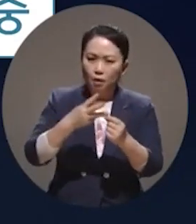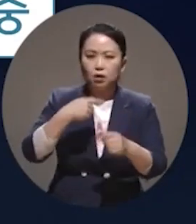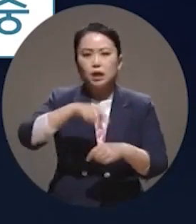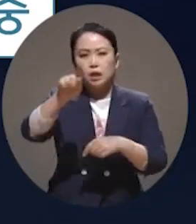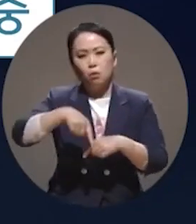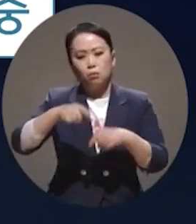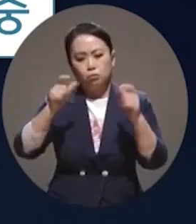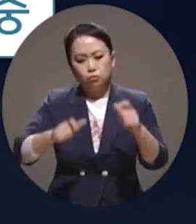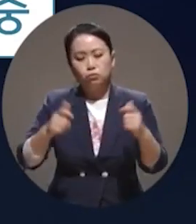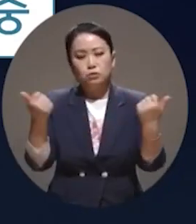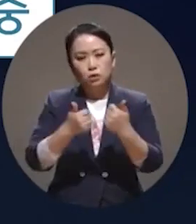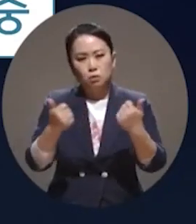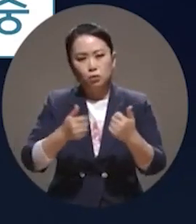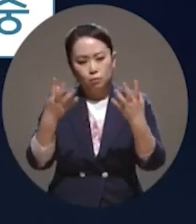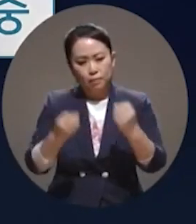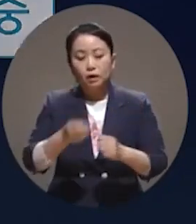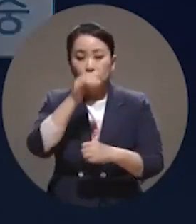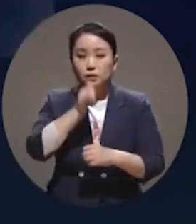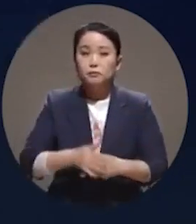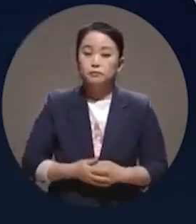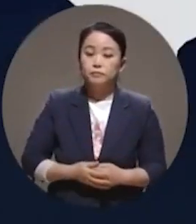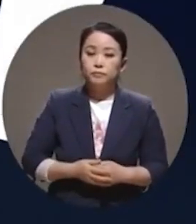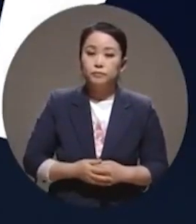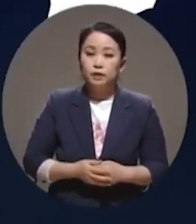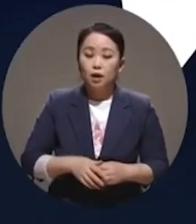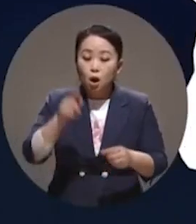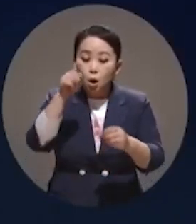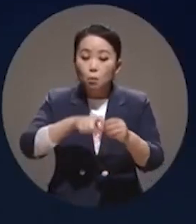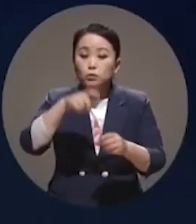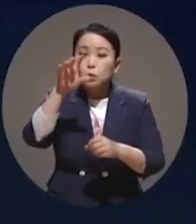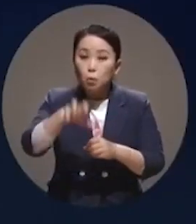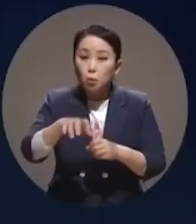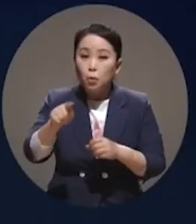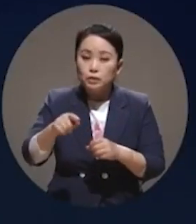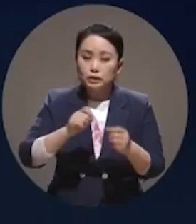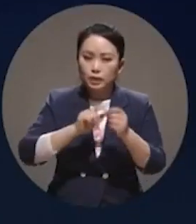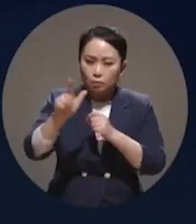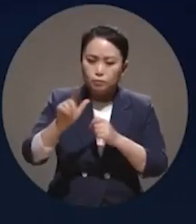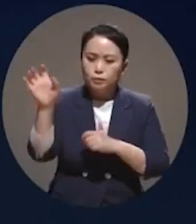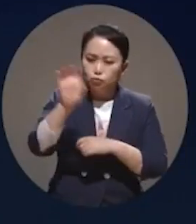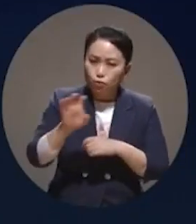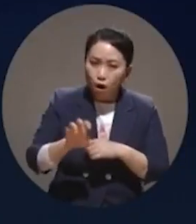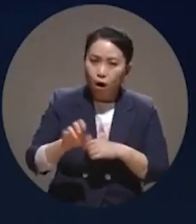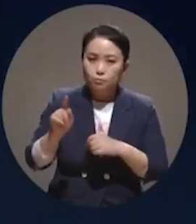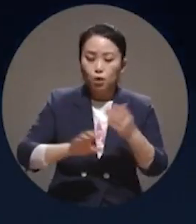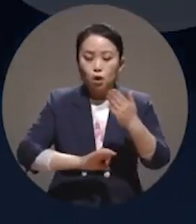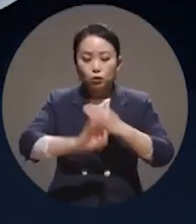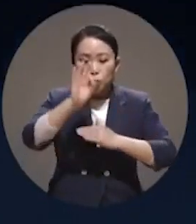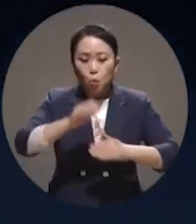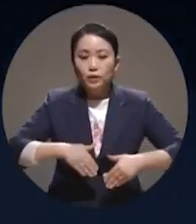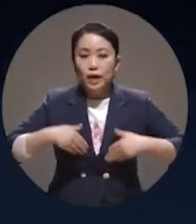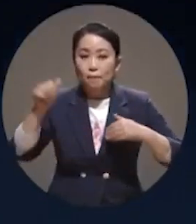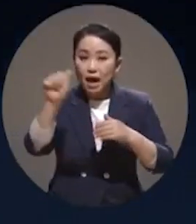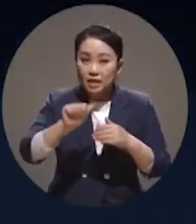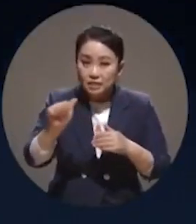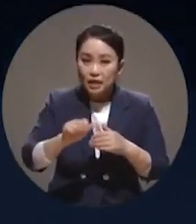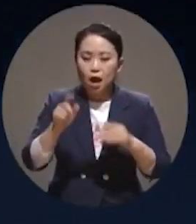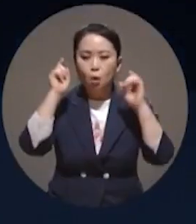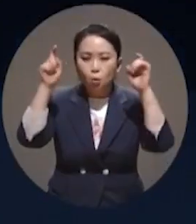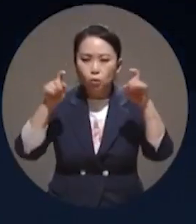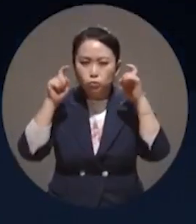번씩 다녀온 의회가 수두룩합니다. 목적지는 대부분 유럽이나 동남아, 호주. 방문